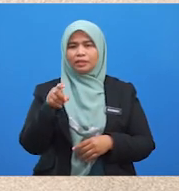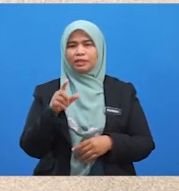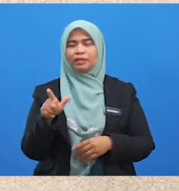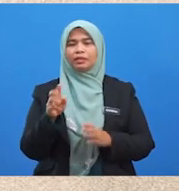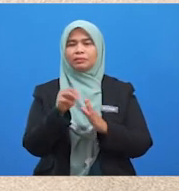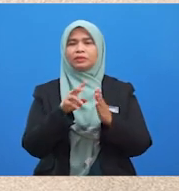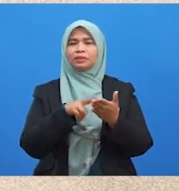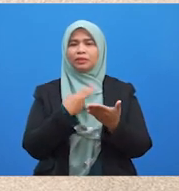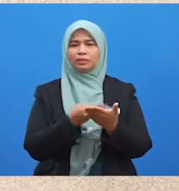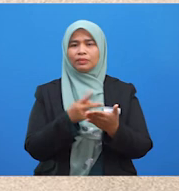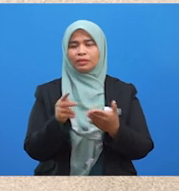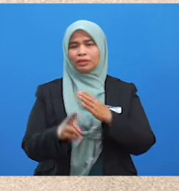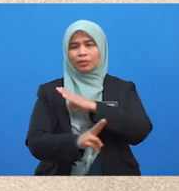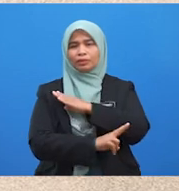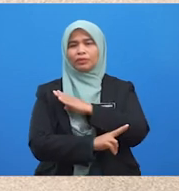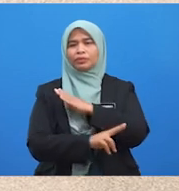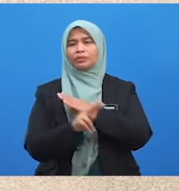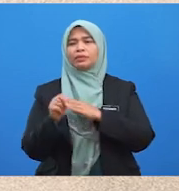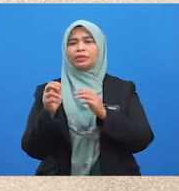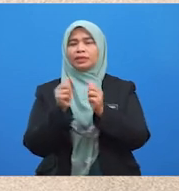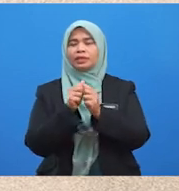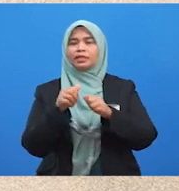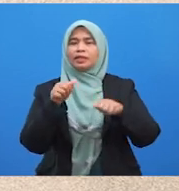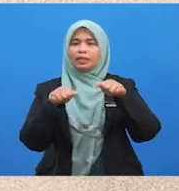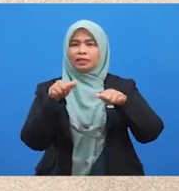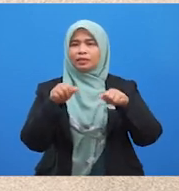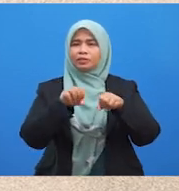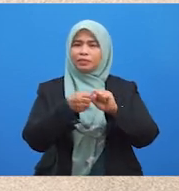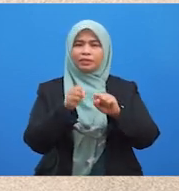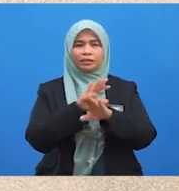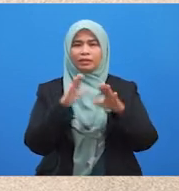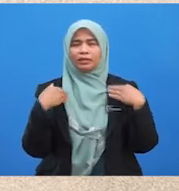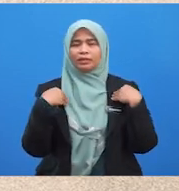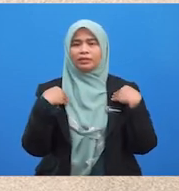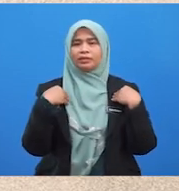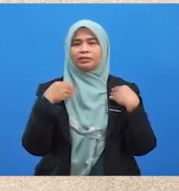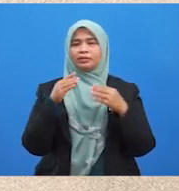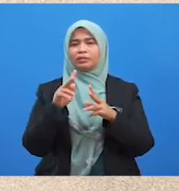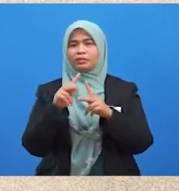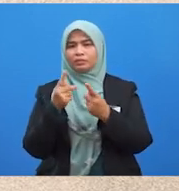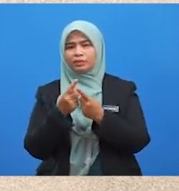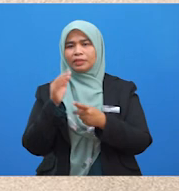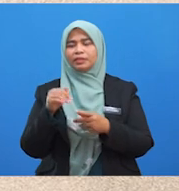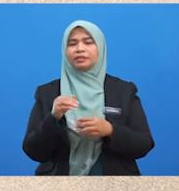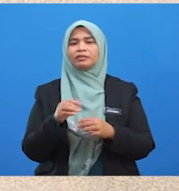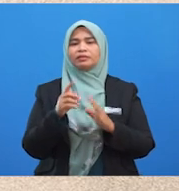hendaklah menjatuhkan hukuman dengan adil agar tidak ada pihak yang teraniaya.